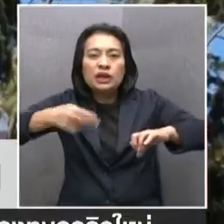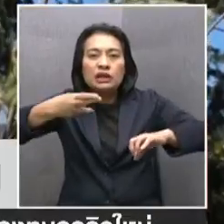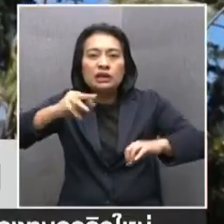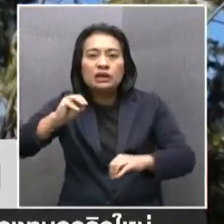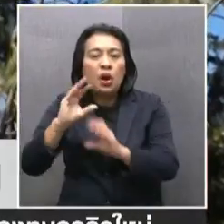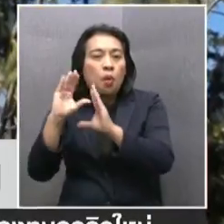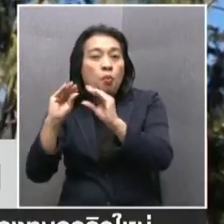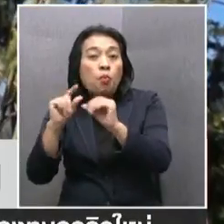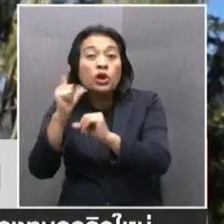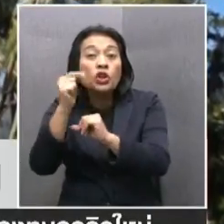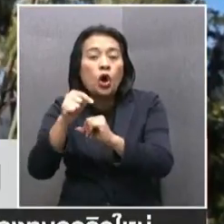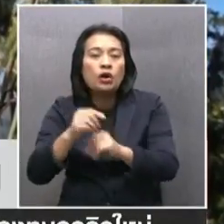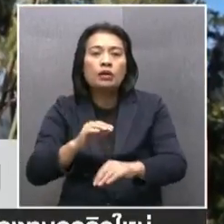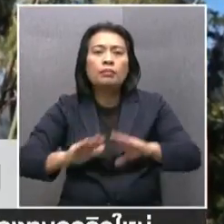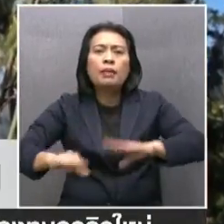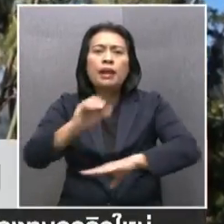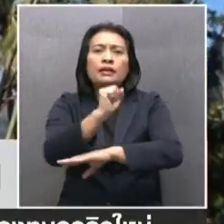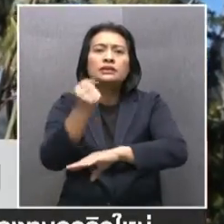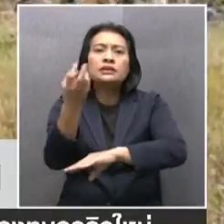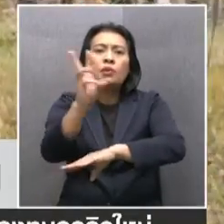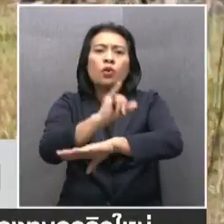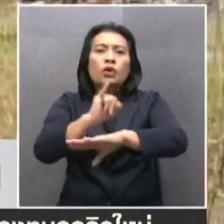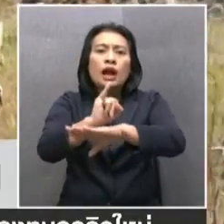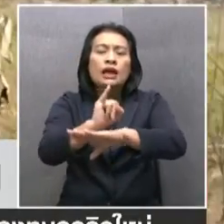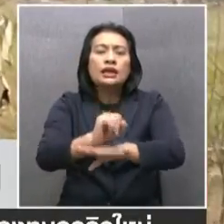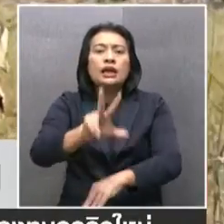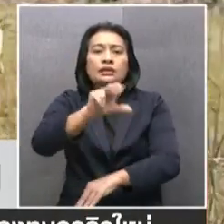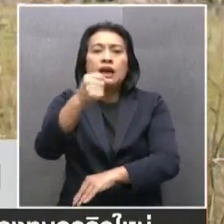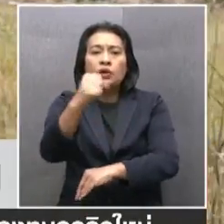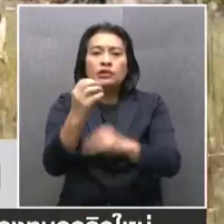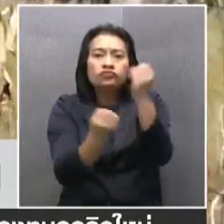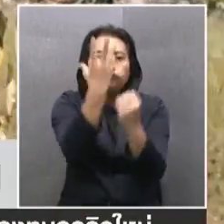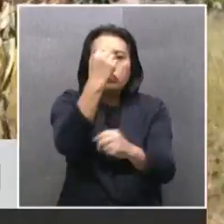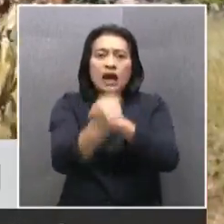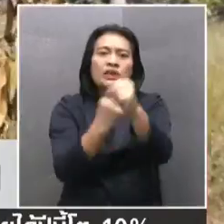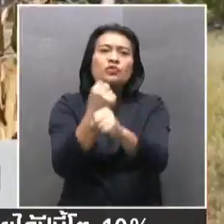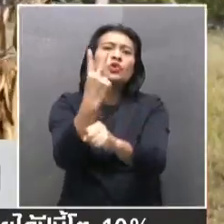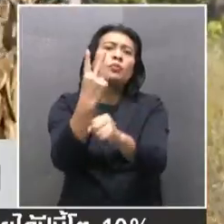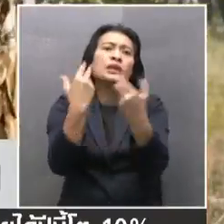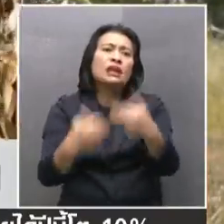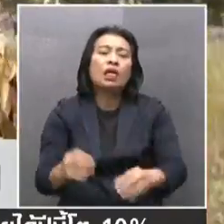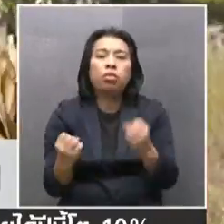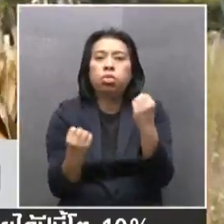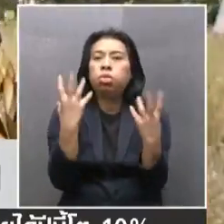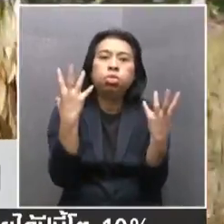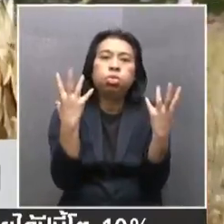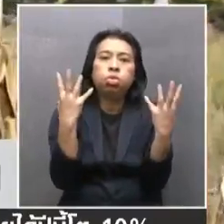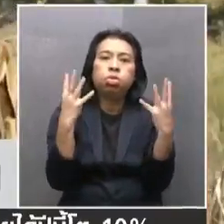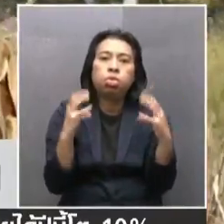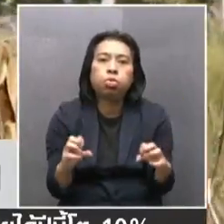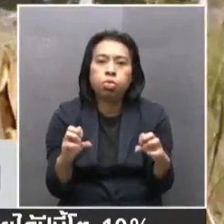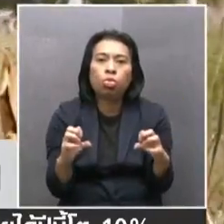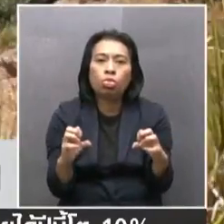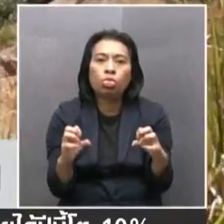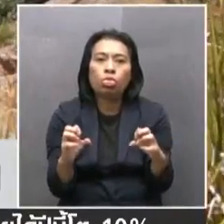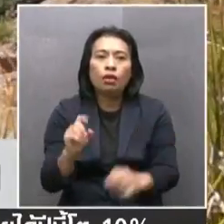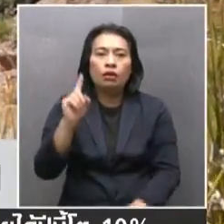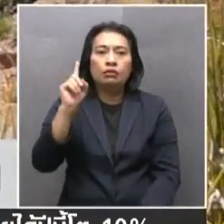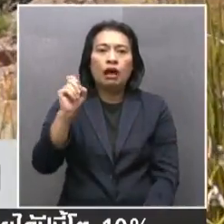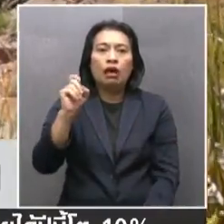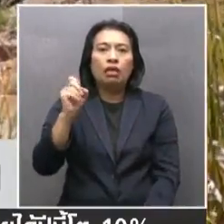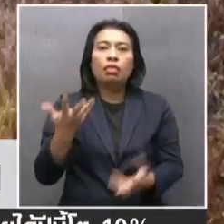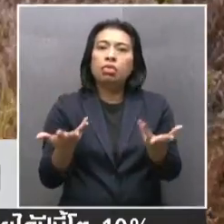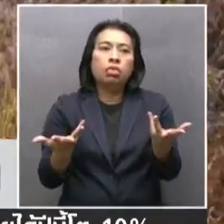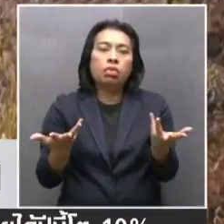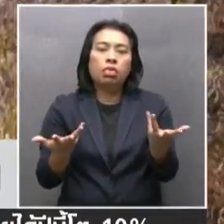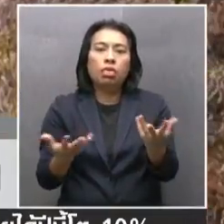16ไร่จำนวน310ต้นอายุกว่า2ปีพากันยืนต้นตายยกสวนครับบางต้นเนี่ยก็มีสภา